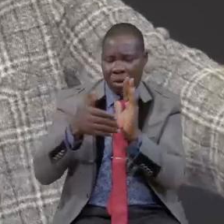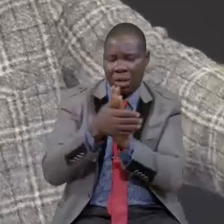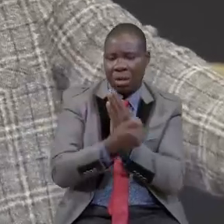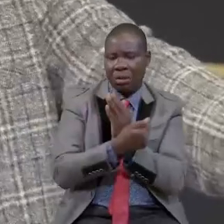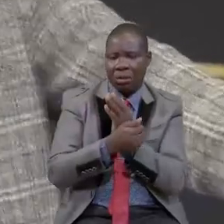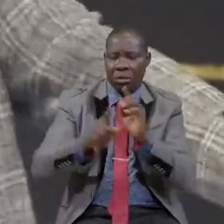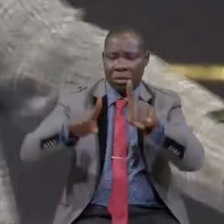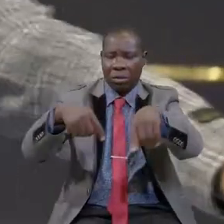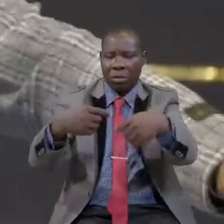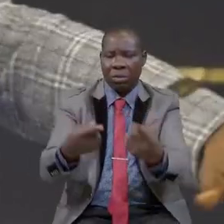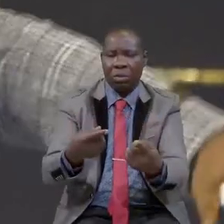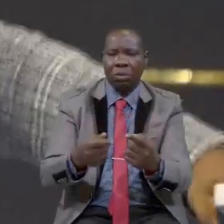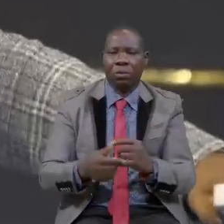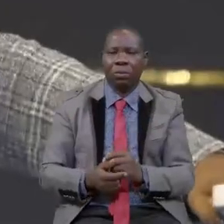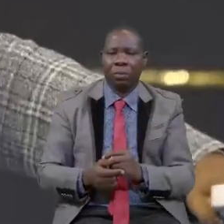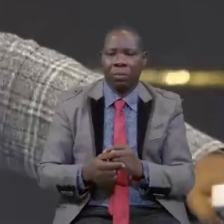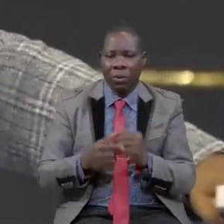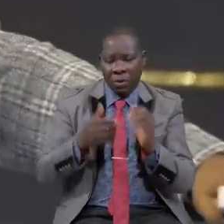Adultère, fornication ôtée.